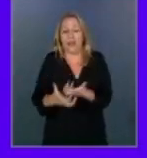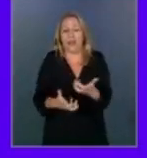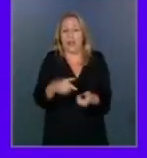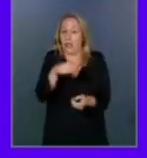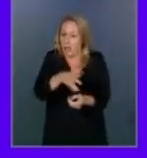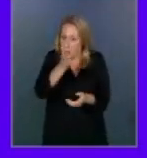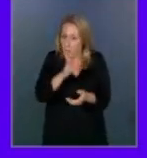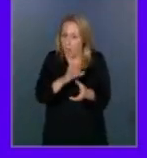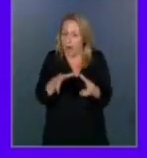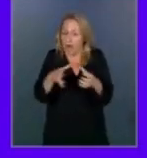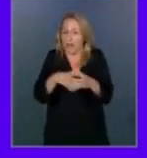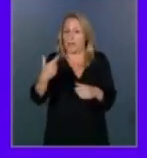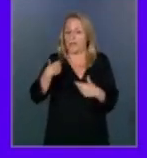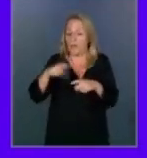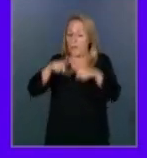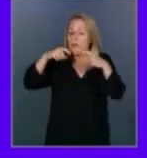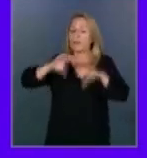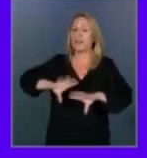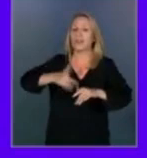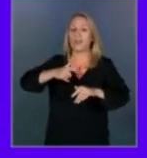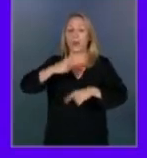αυτό.